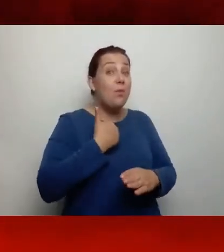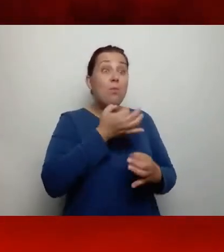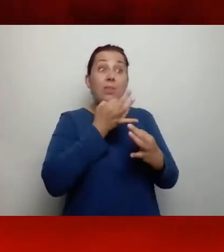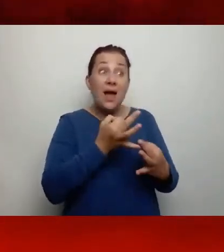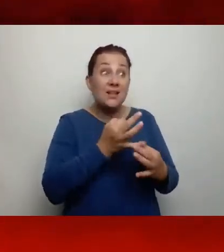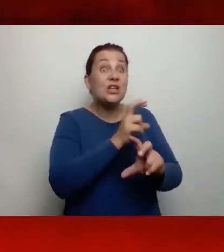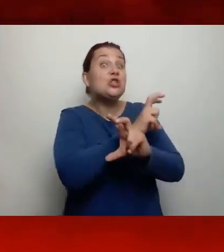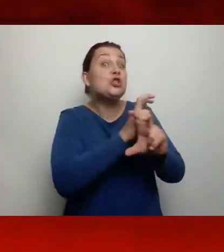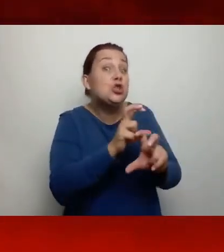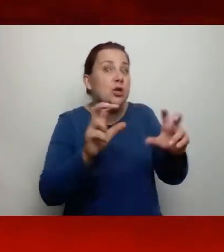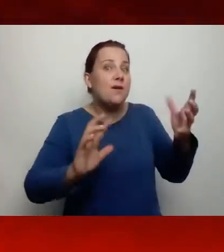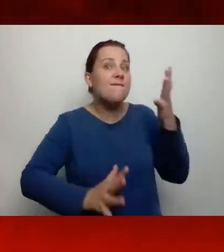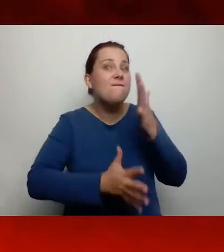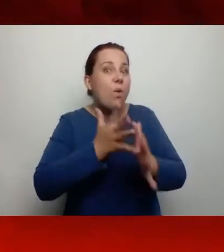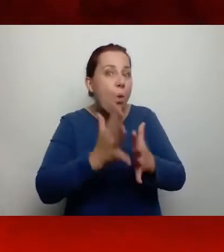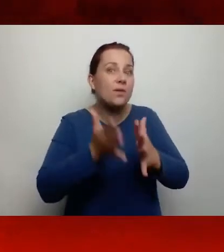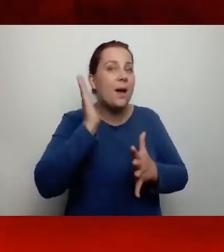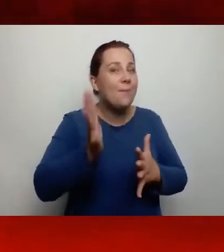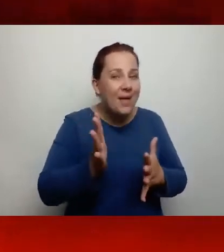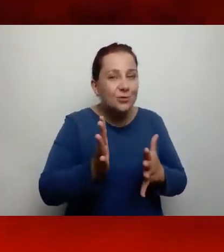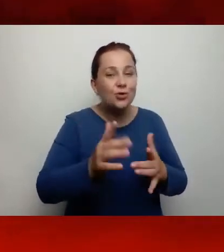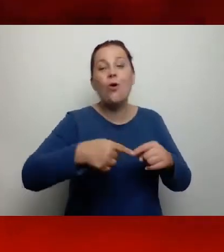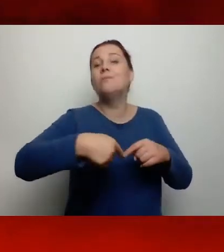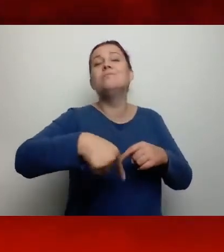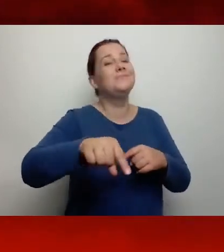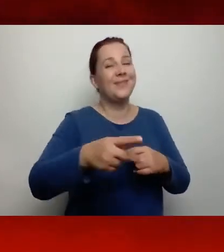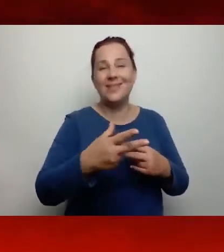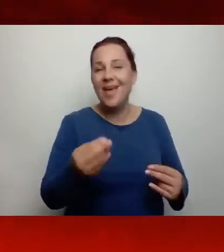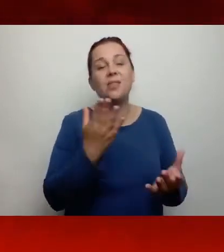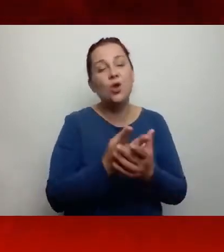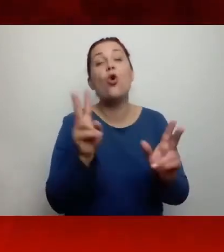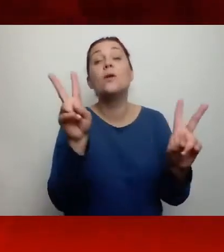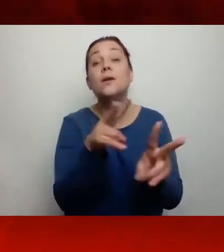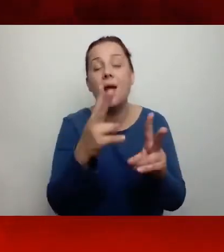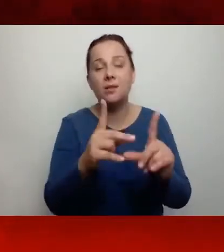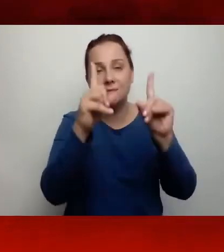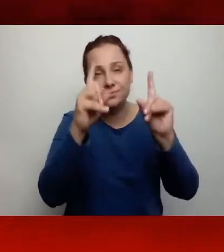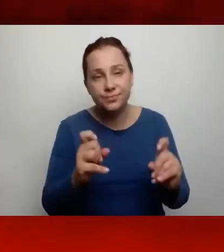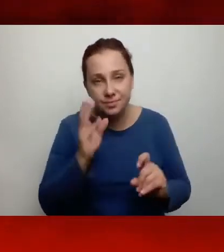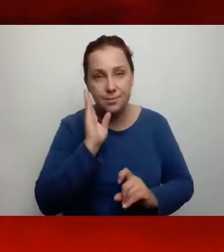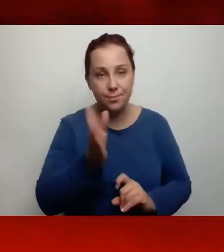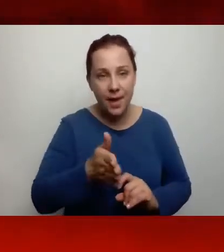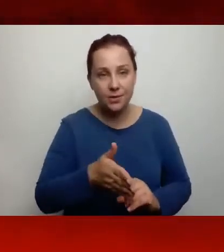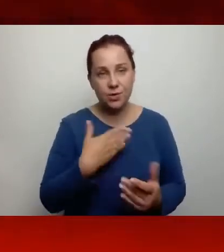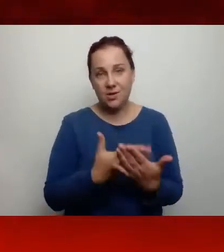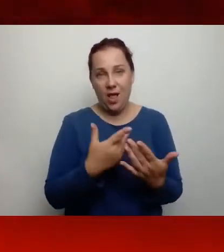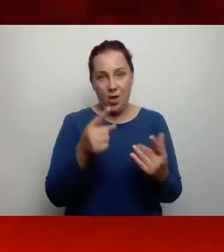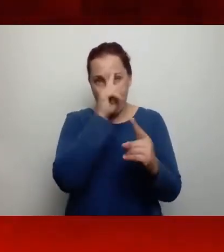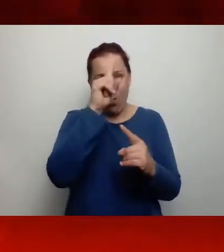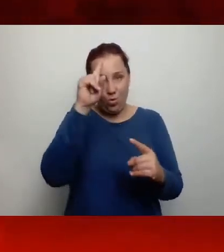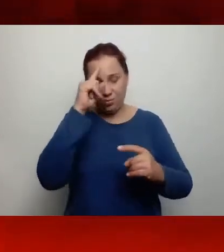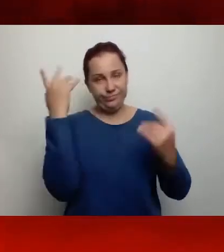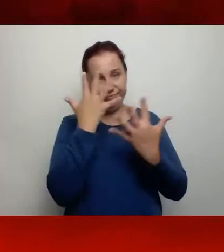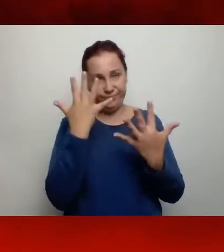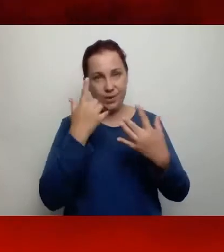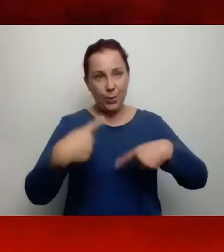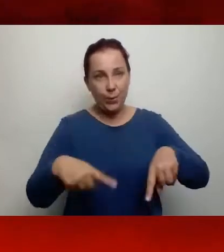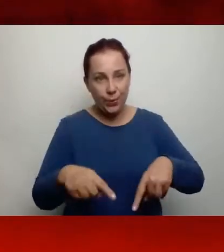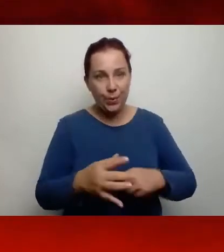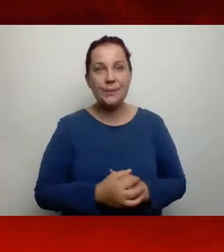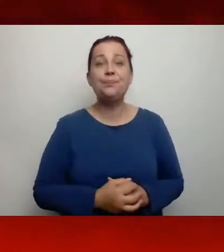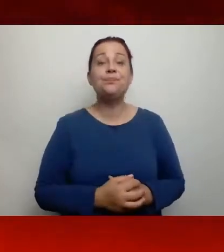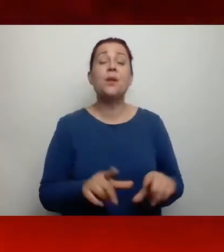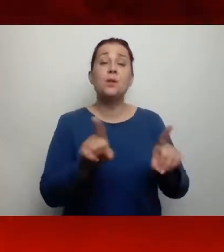tylko kiedy wybuchnie. Dla wielu nie jest ona zaskoczeniem. No i w okolicznościach wybuchu pierwszej wojny i